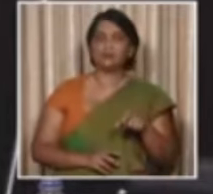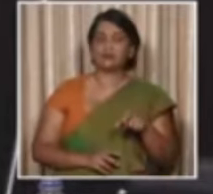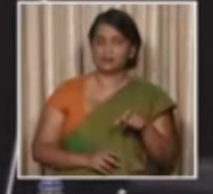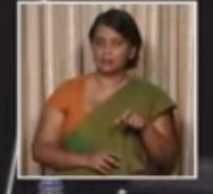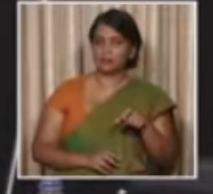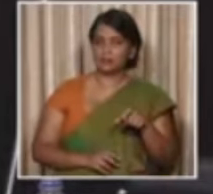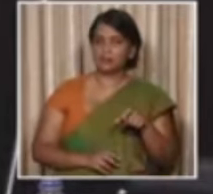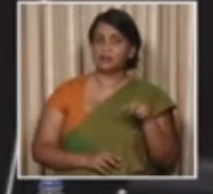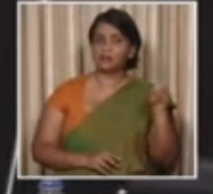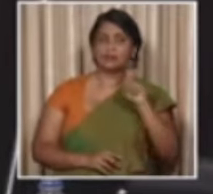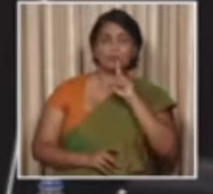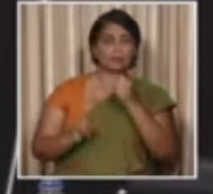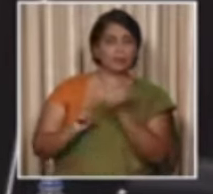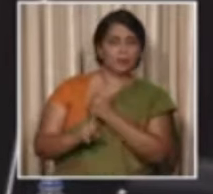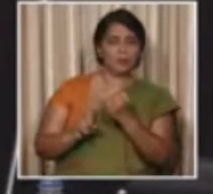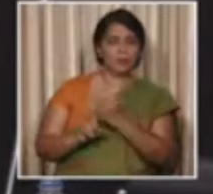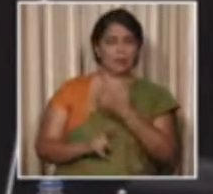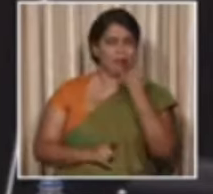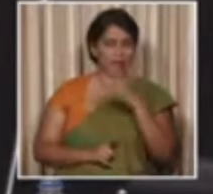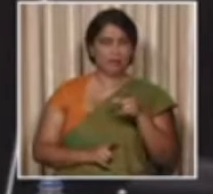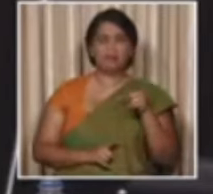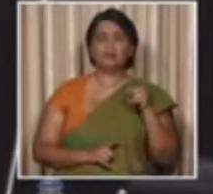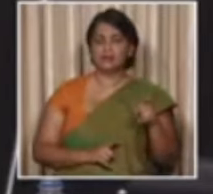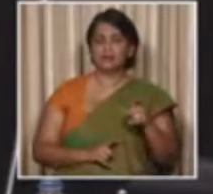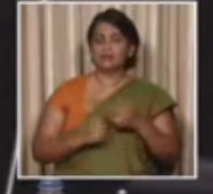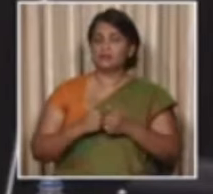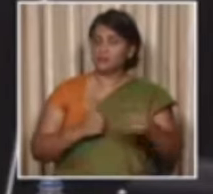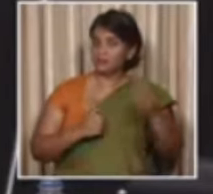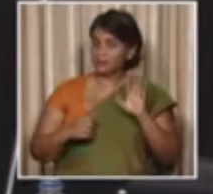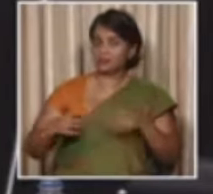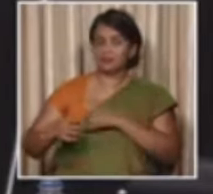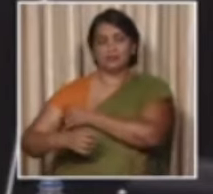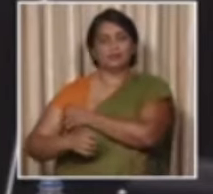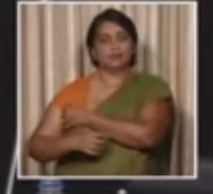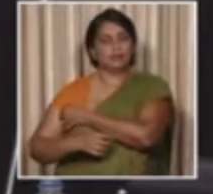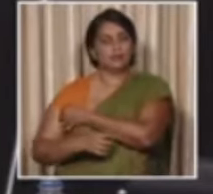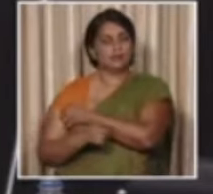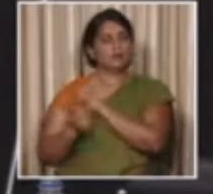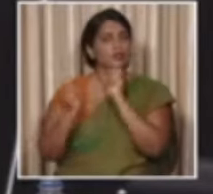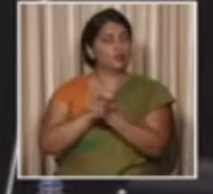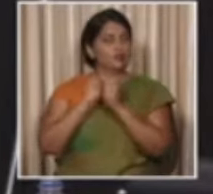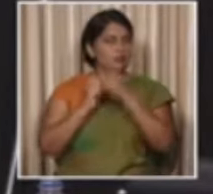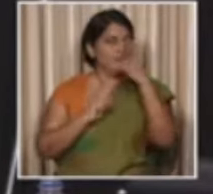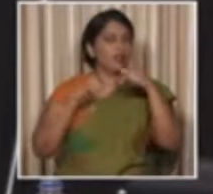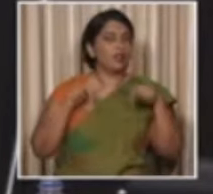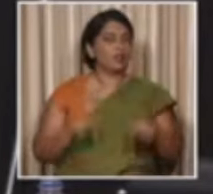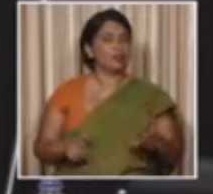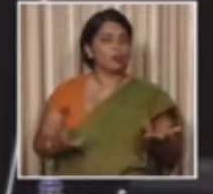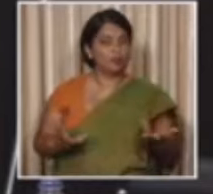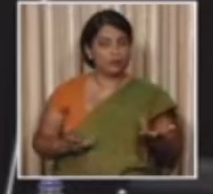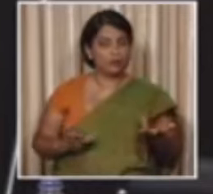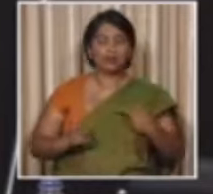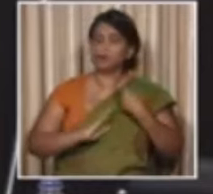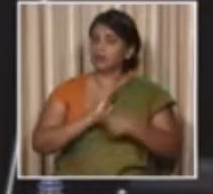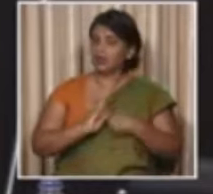මැතිතුමාට කරපු බලපෑම මත ඒ සිද්ධ කරපු සංශෝධන නිසාද මොකද වෙලා තියෙන්නේ?